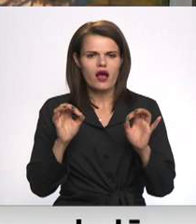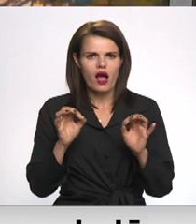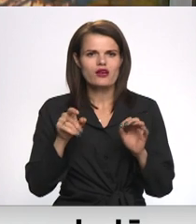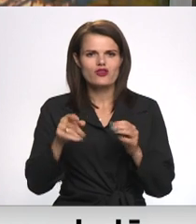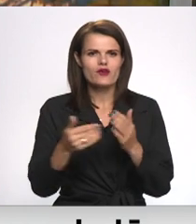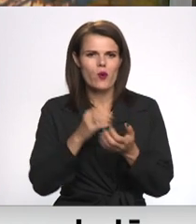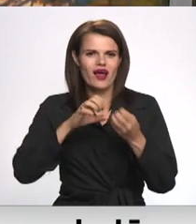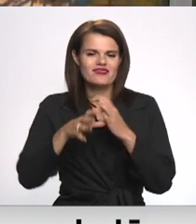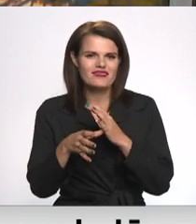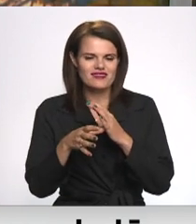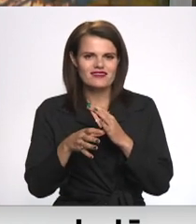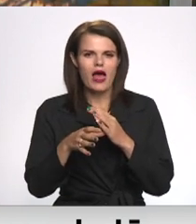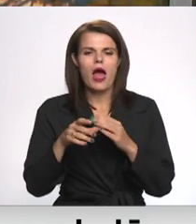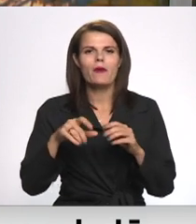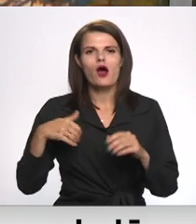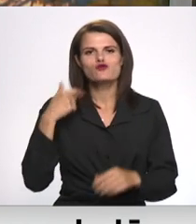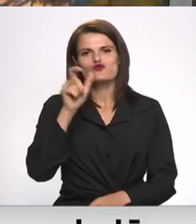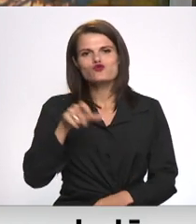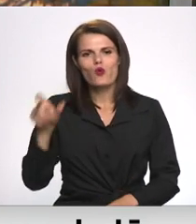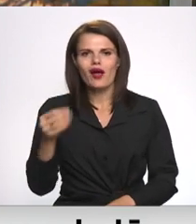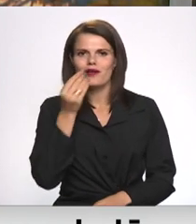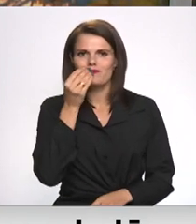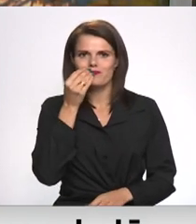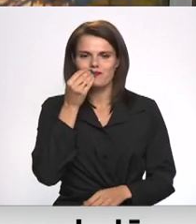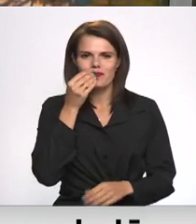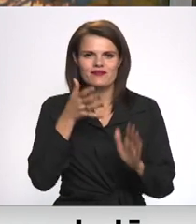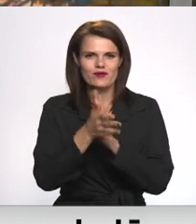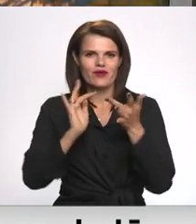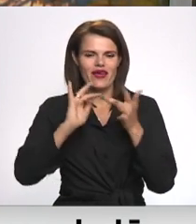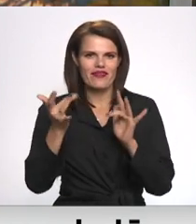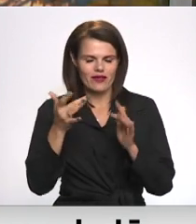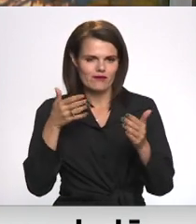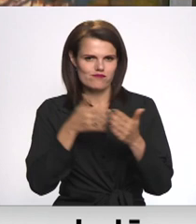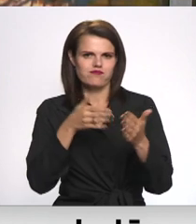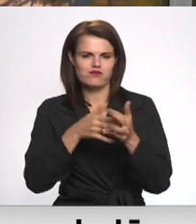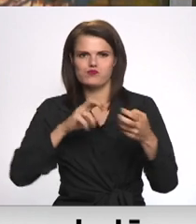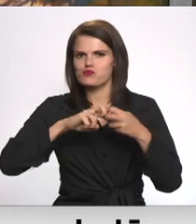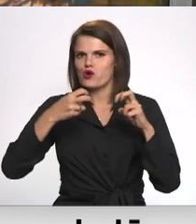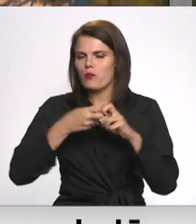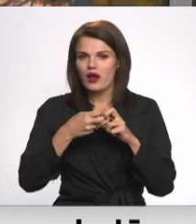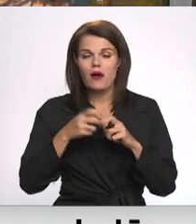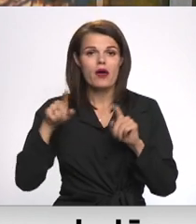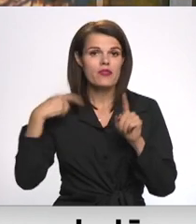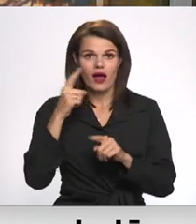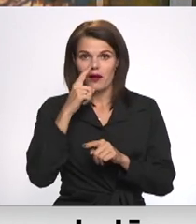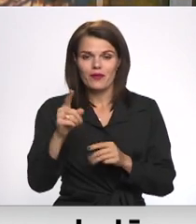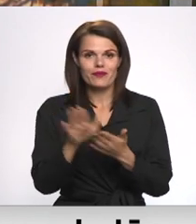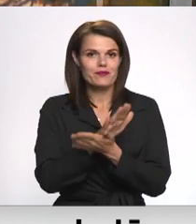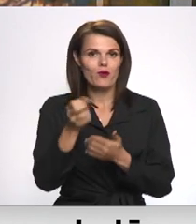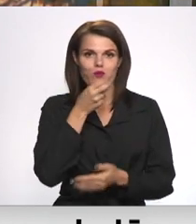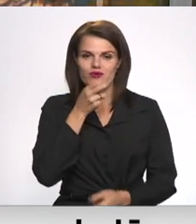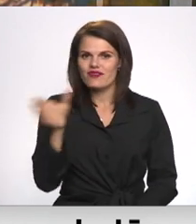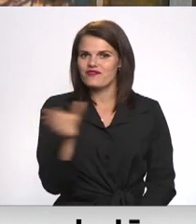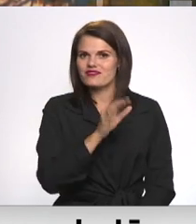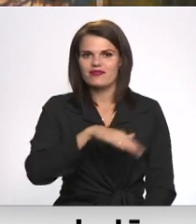plānots nodrošināt skolēnu ēdināšanu galvaspilsētas skolās. Jāatgādina, ka Rīgā no nākamās nedēļas brīvpusdienas vairs nebūs pilnīgi visiem